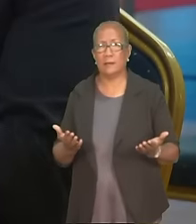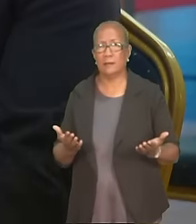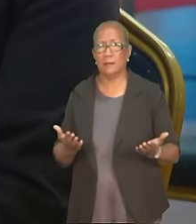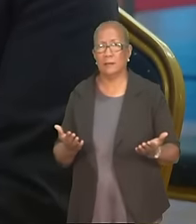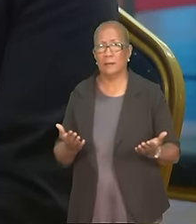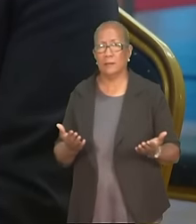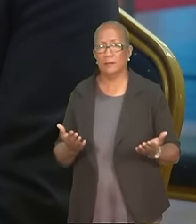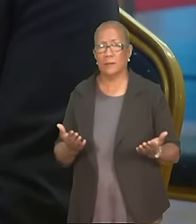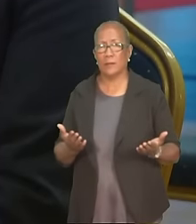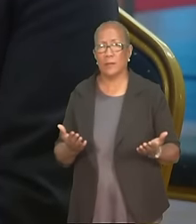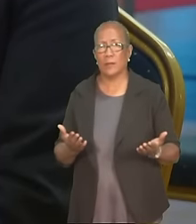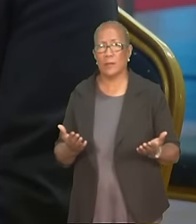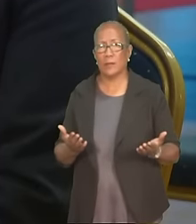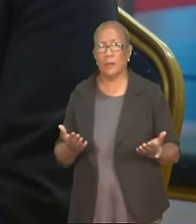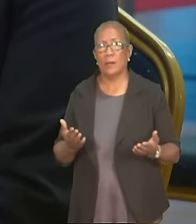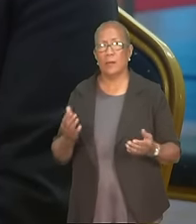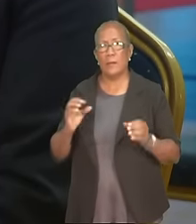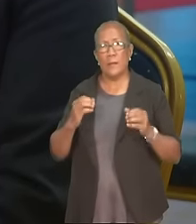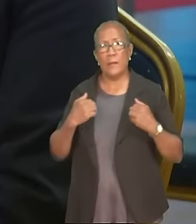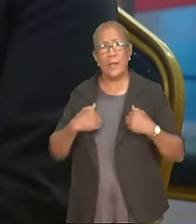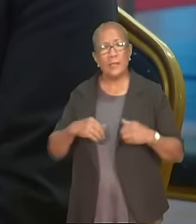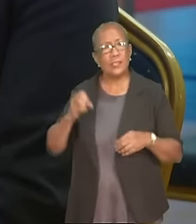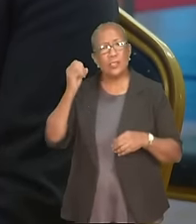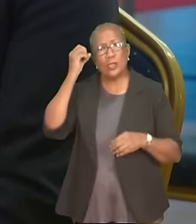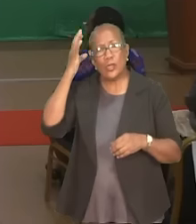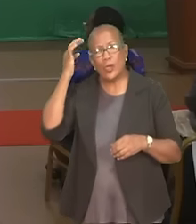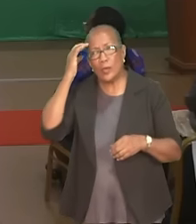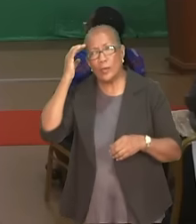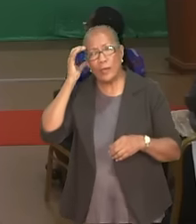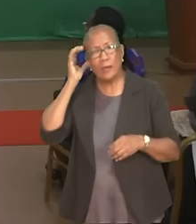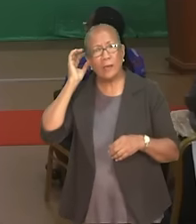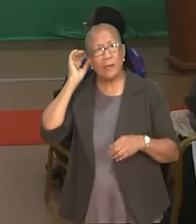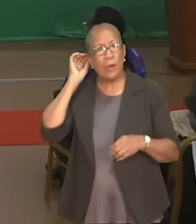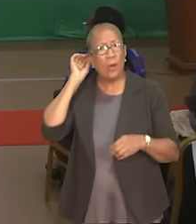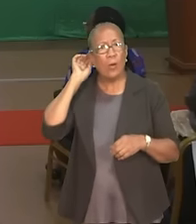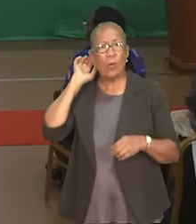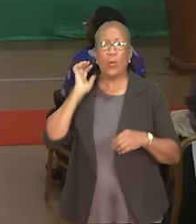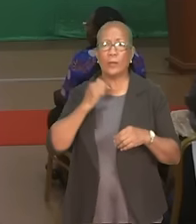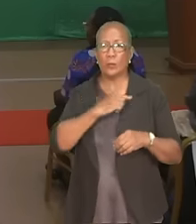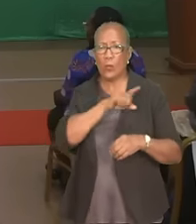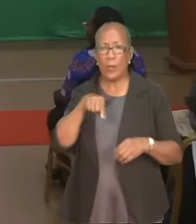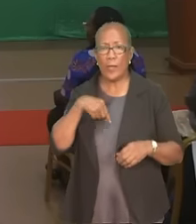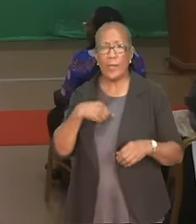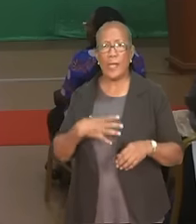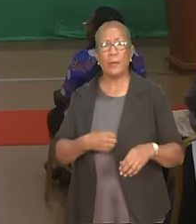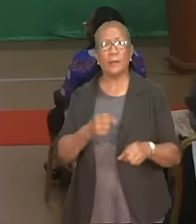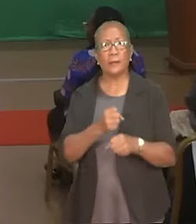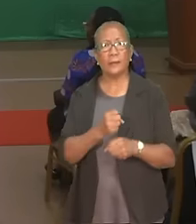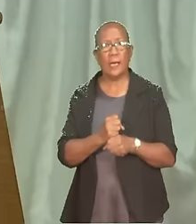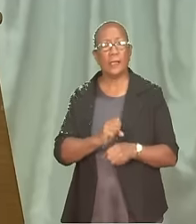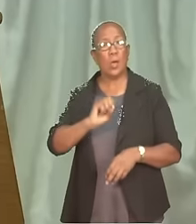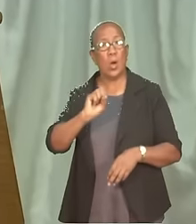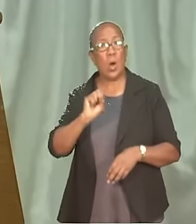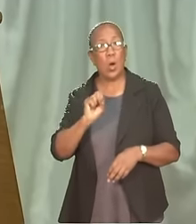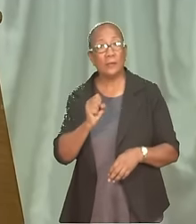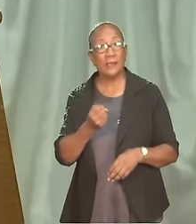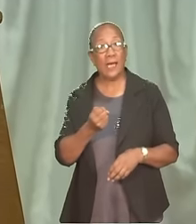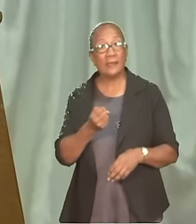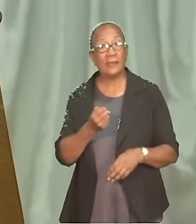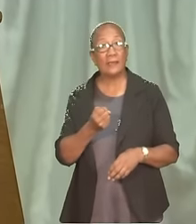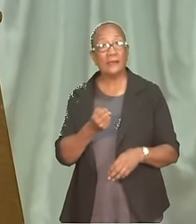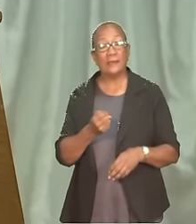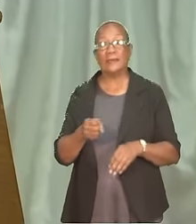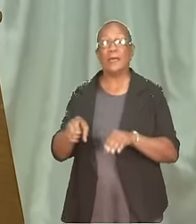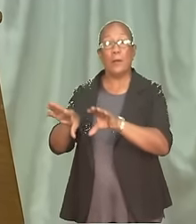nog het besef aanwezig zijn wat wij precies gedaan hebben. Omdat natuurlijk die maatregelen